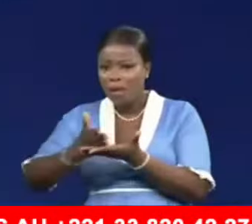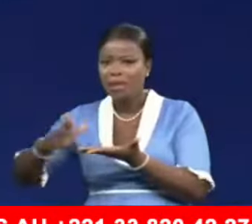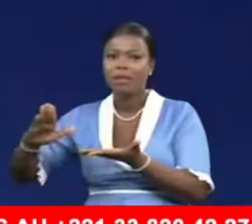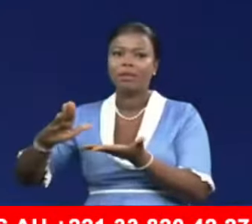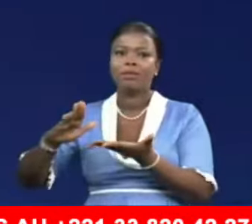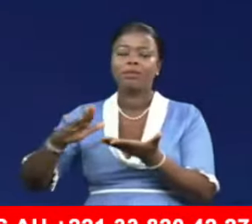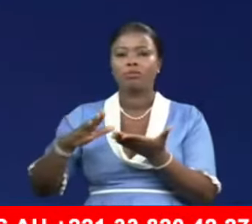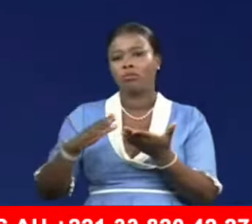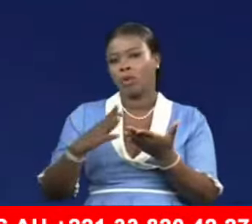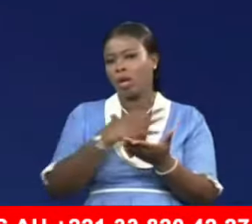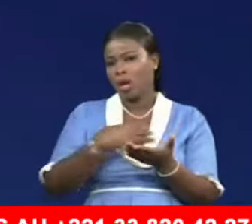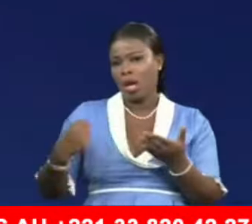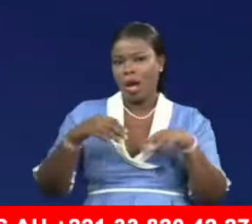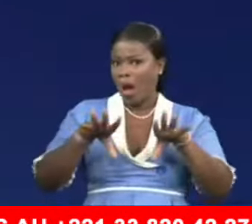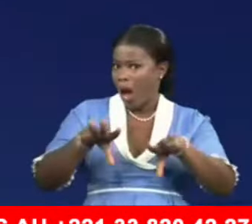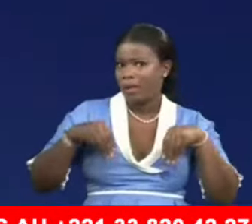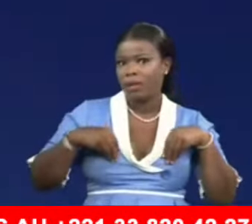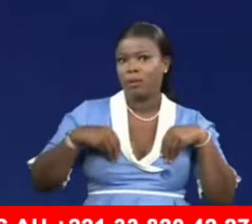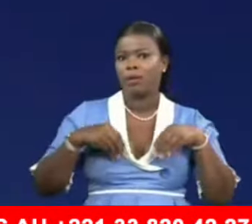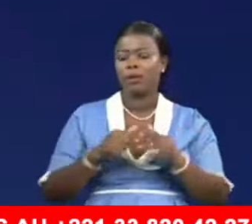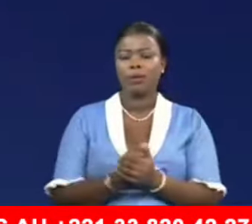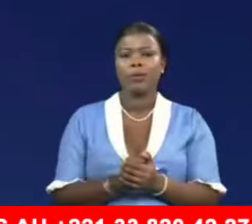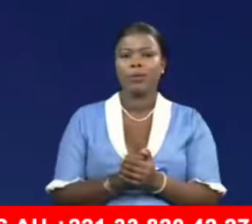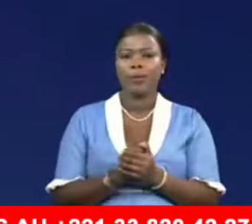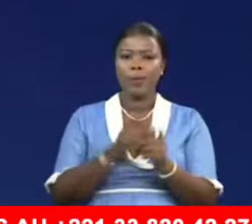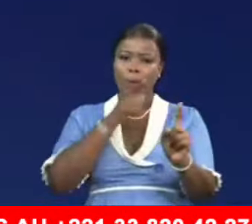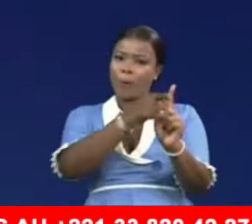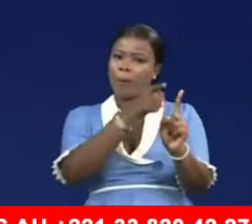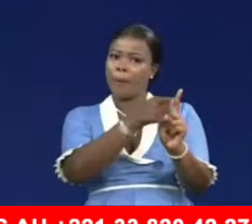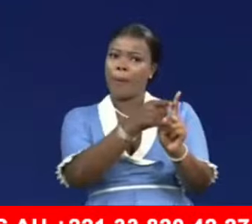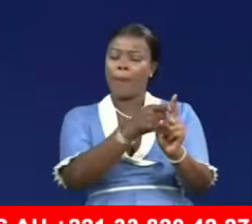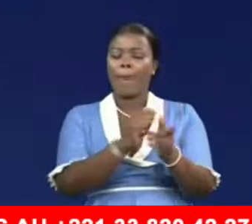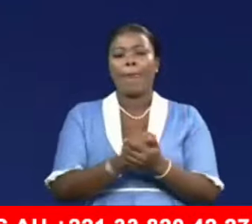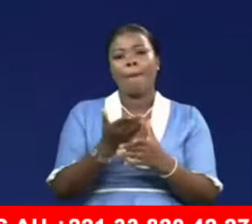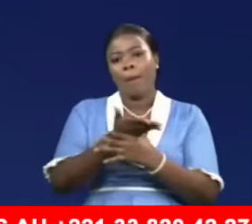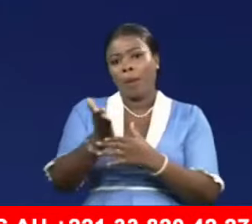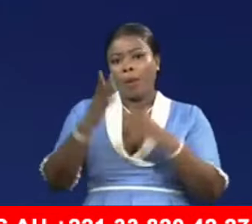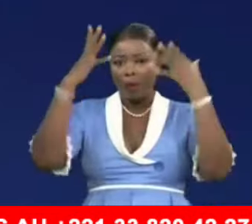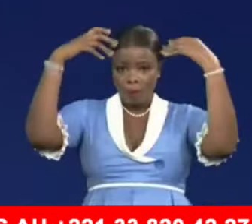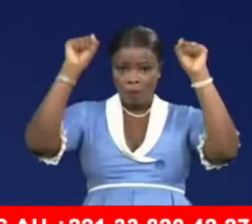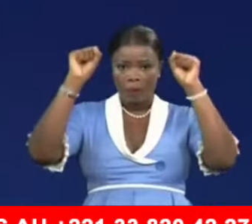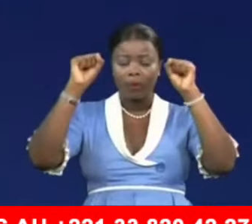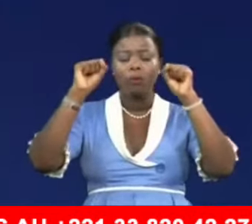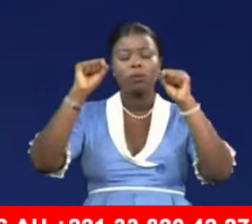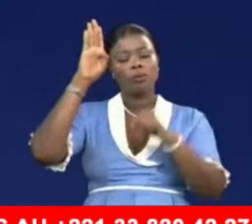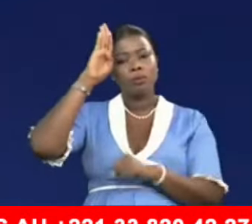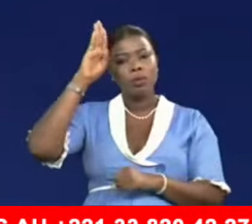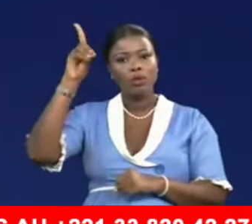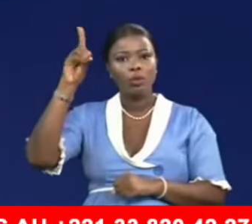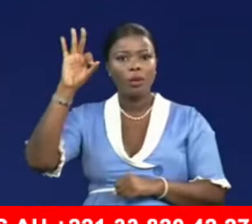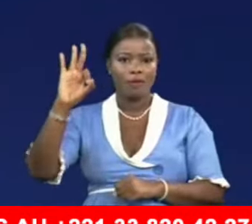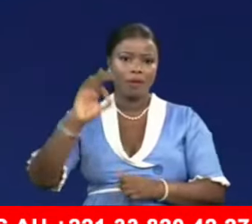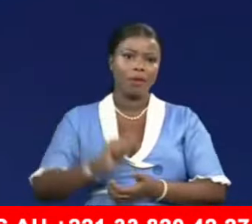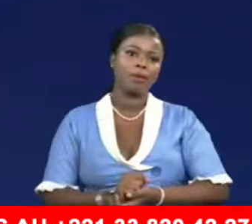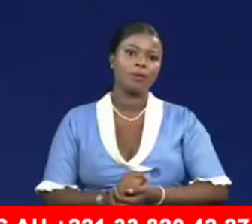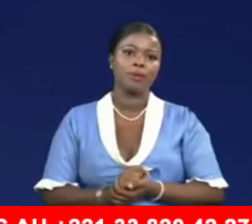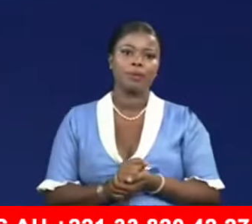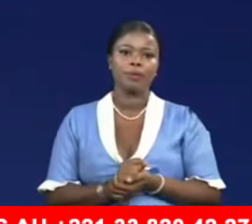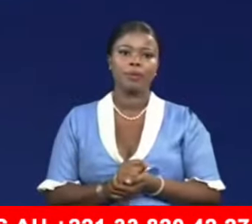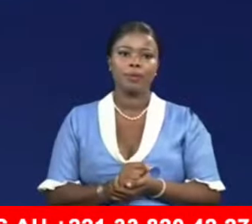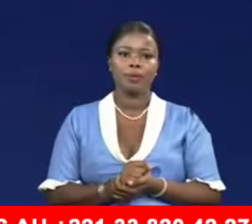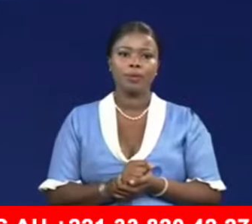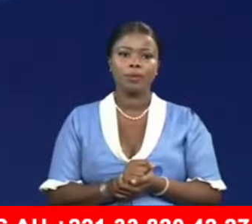c'est la haute et noble ambition fixée par Son Excellence le Président Bassirou diomf